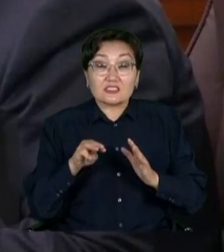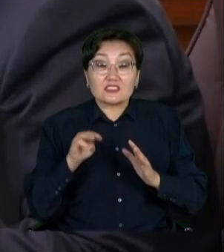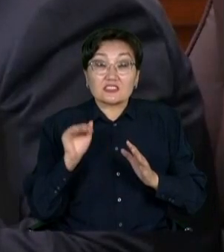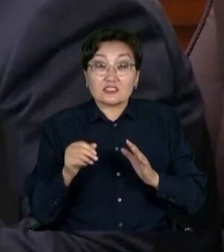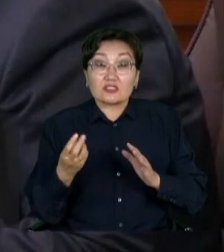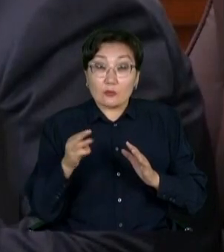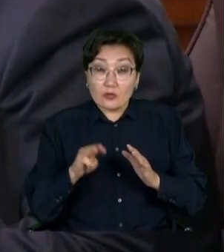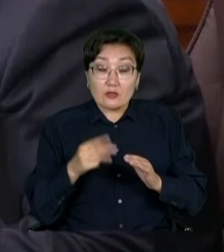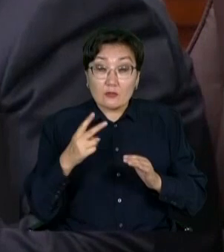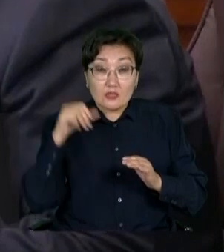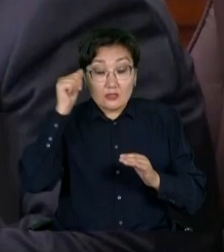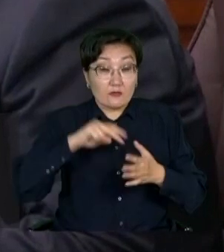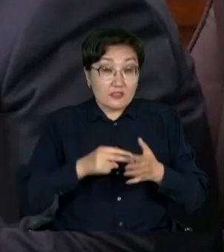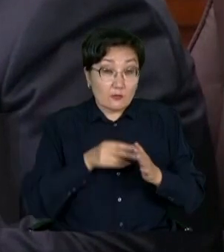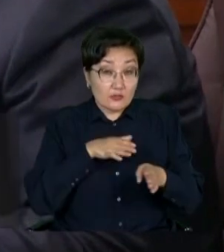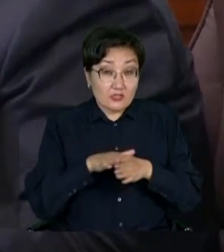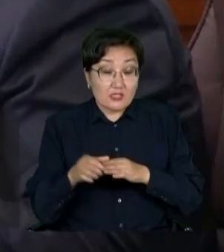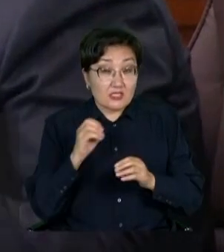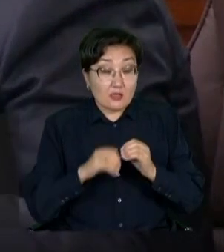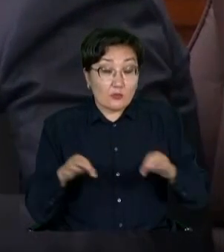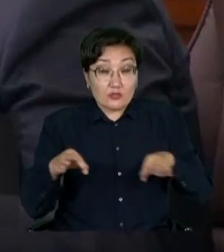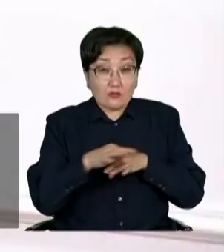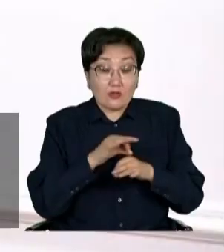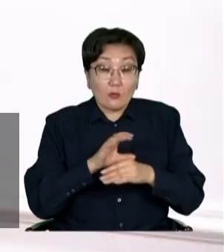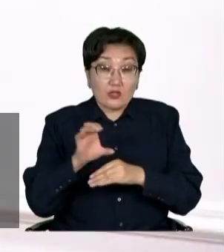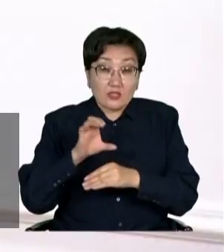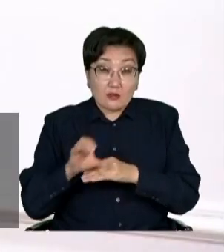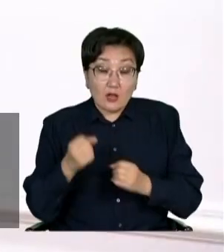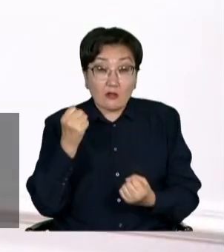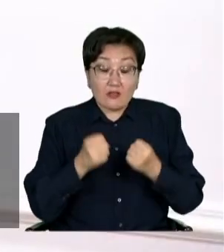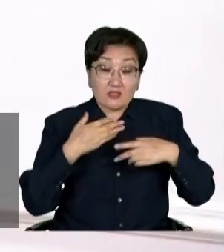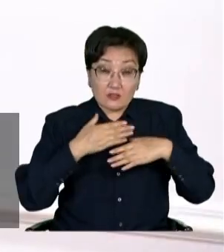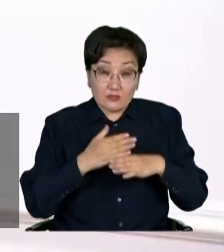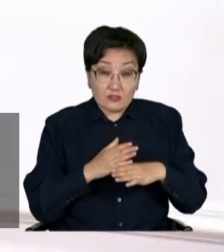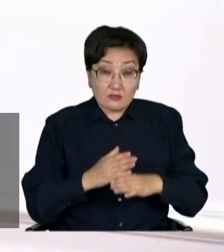2025 года планируется реализация 10 проектов по производству автокомпонентов.